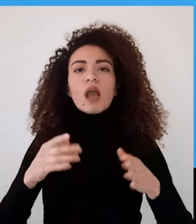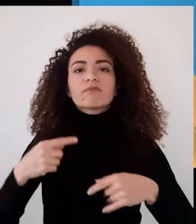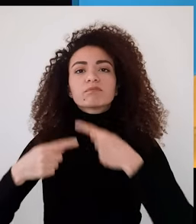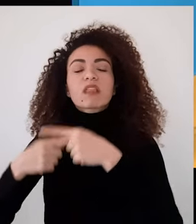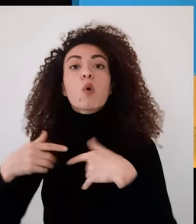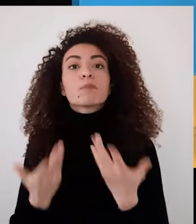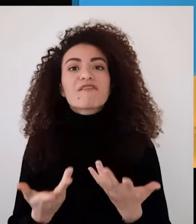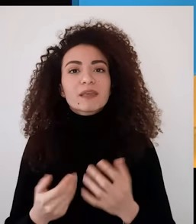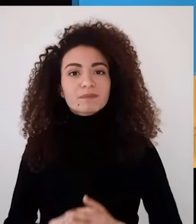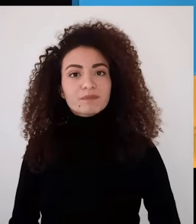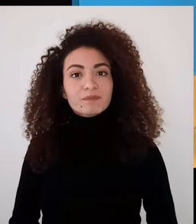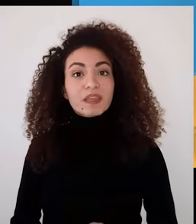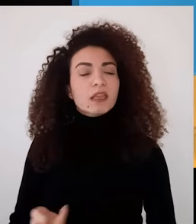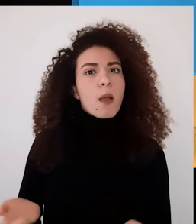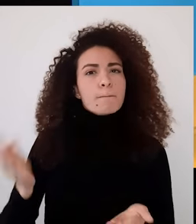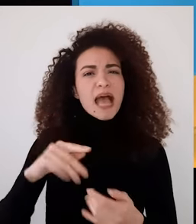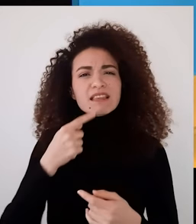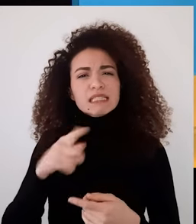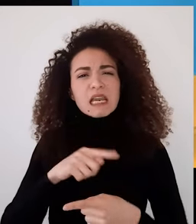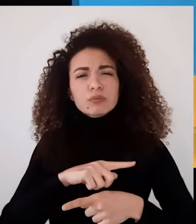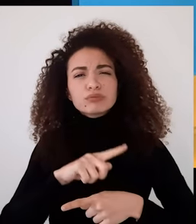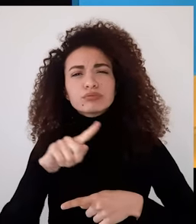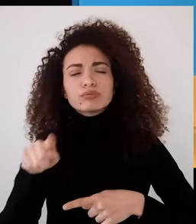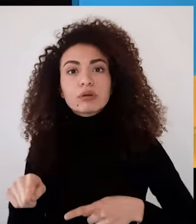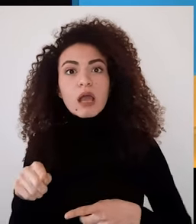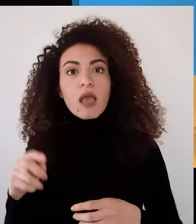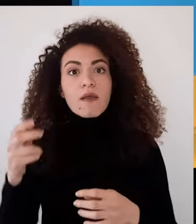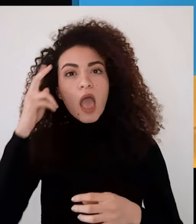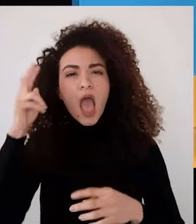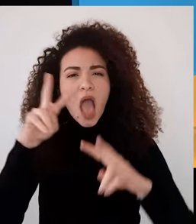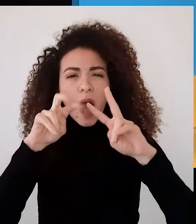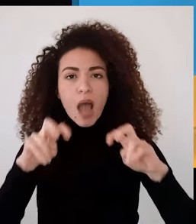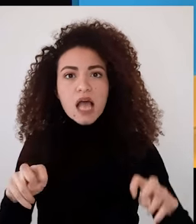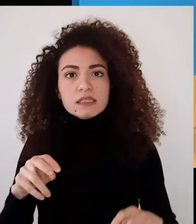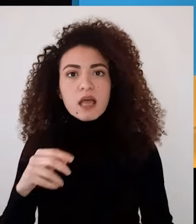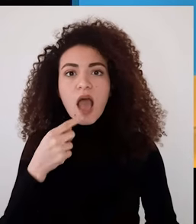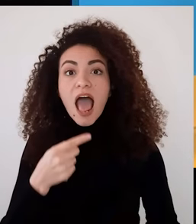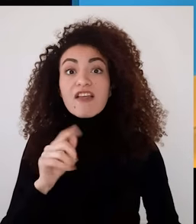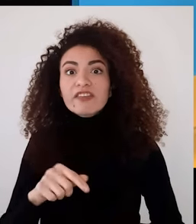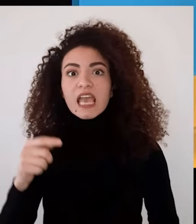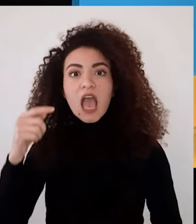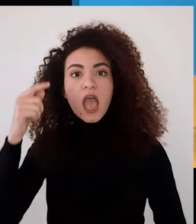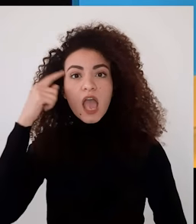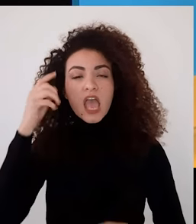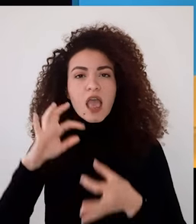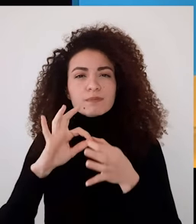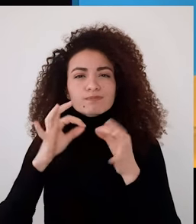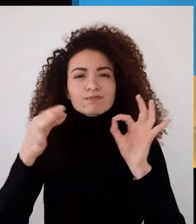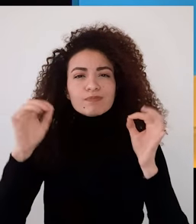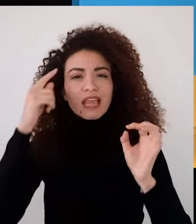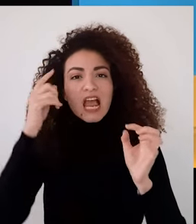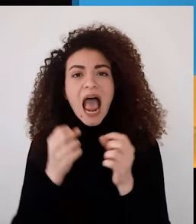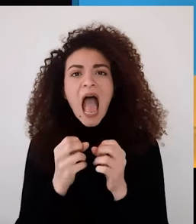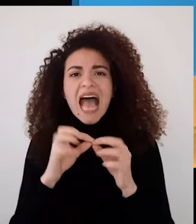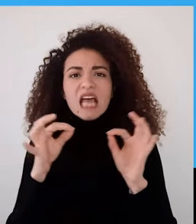التطور. بس بسنة 1998 كشفت دراسات بمجال علم الأعصاب عن ميزتين أساسيتين